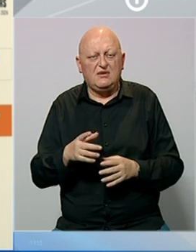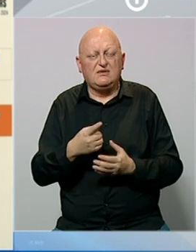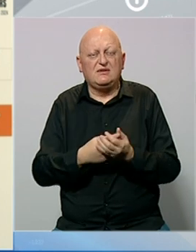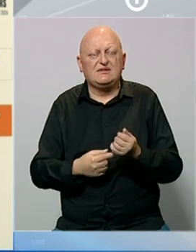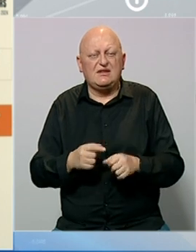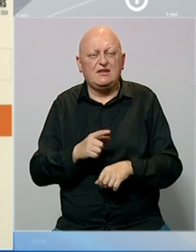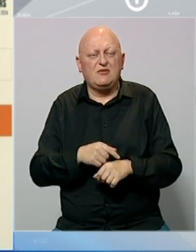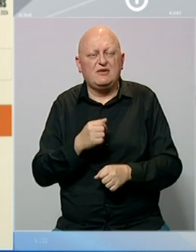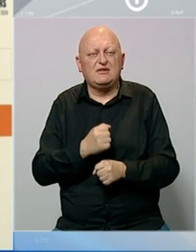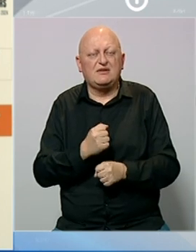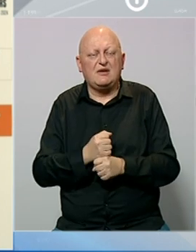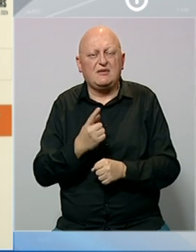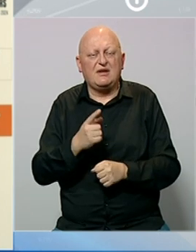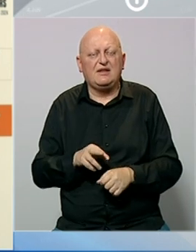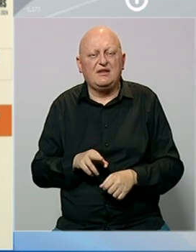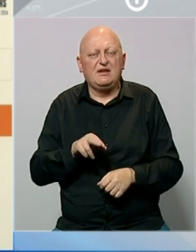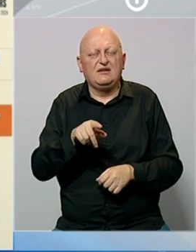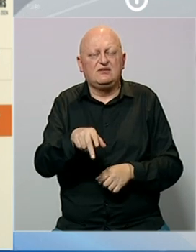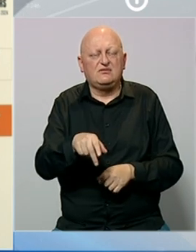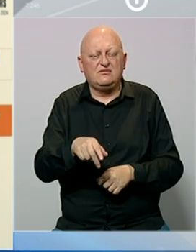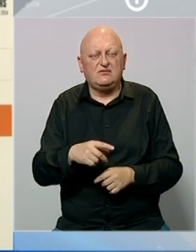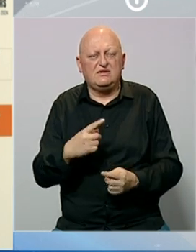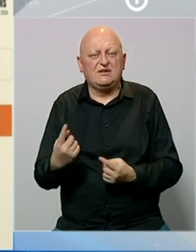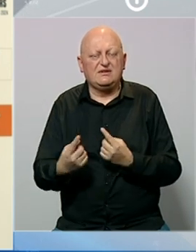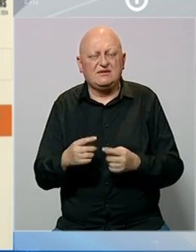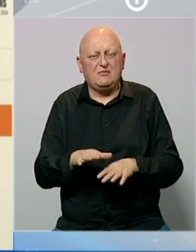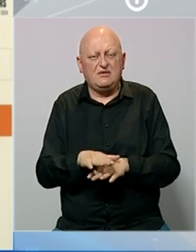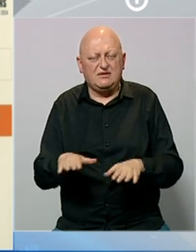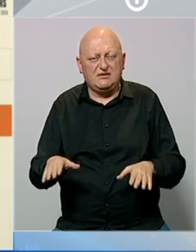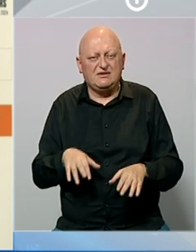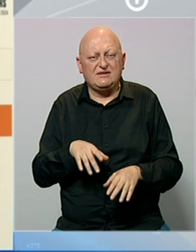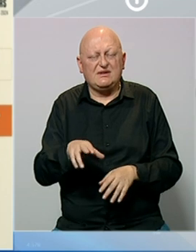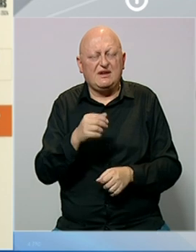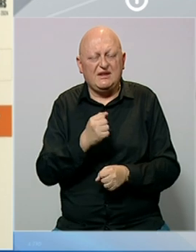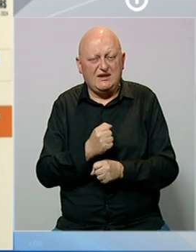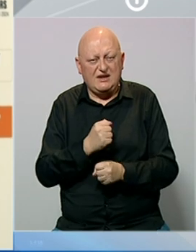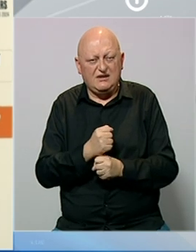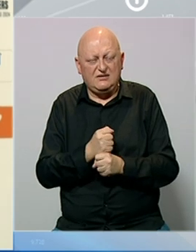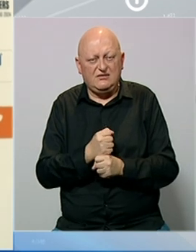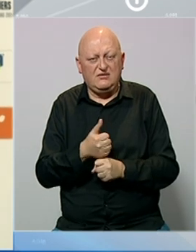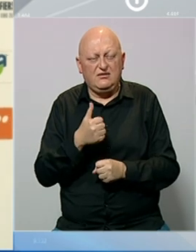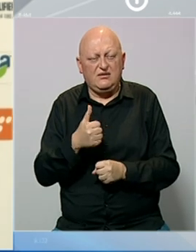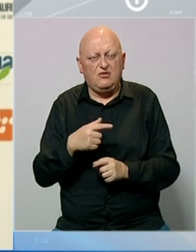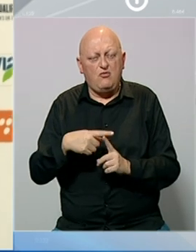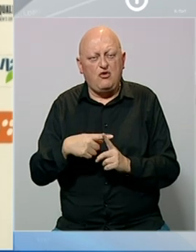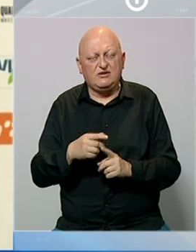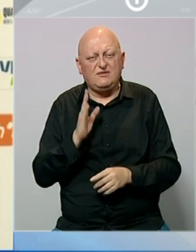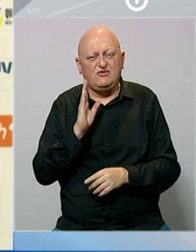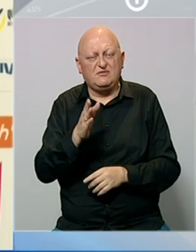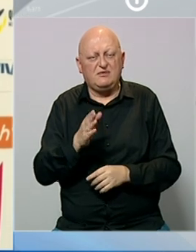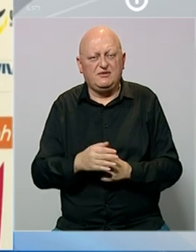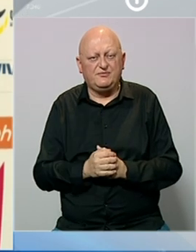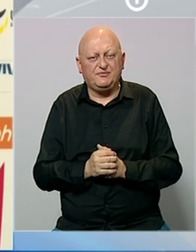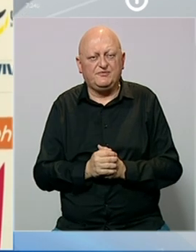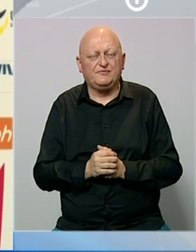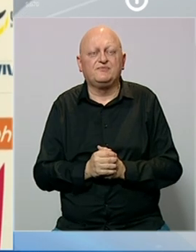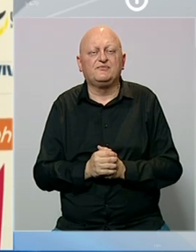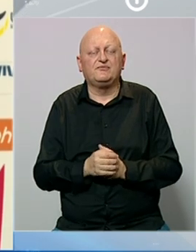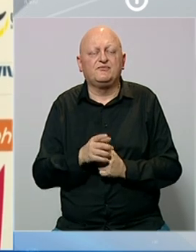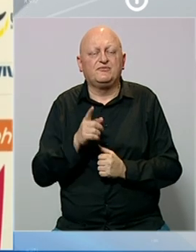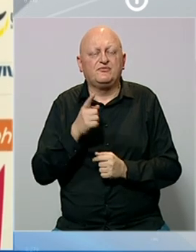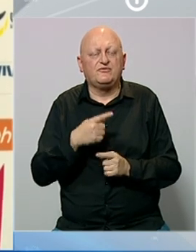moment da se napravi taj jedan iskorak, odnosno da se stabilizira i da se krene raditi u jednom pozitivnom smjeru.